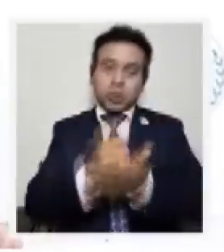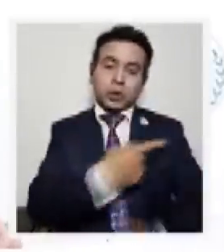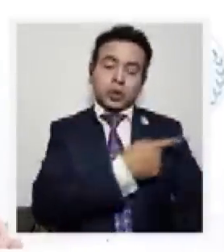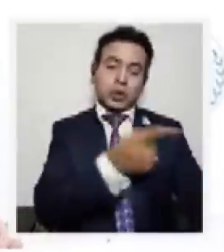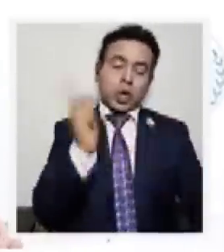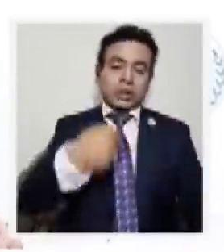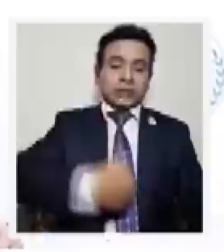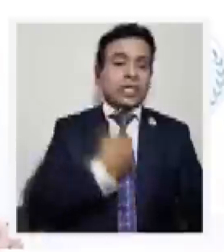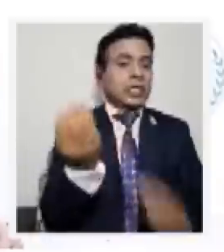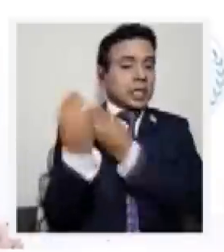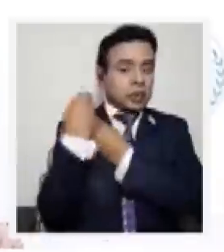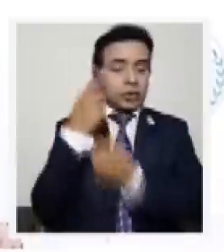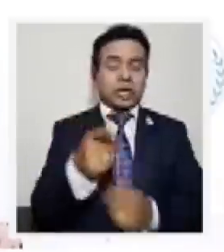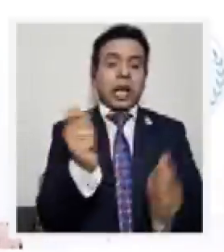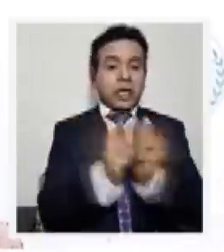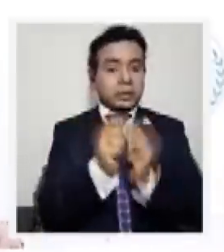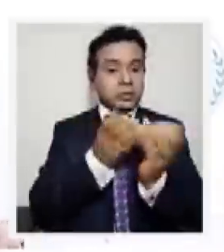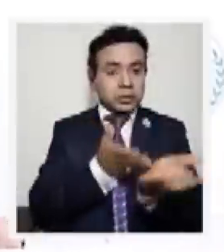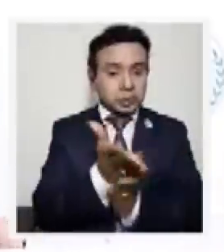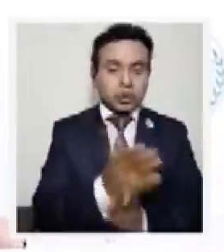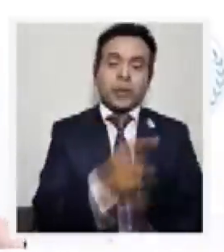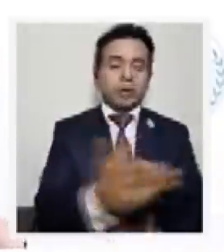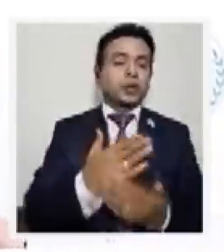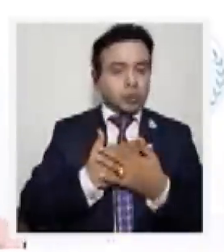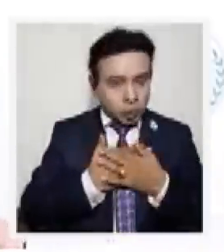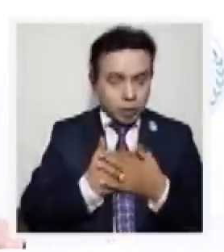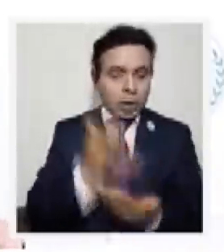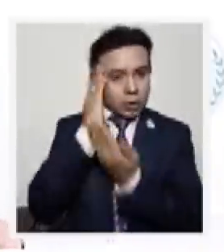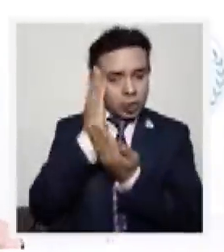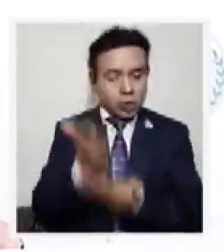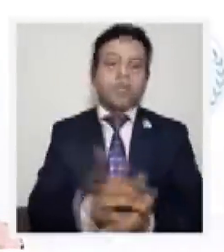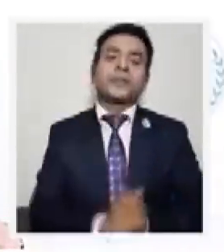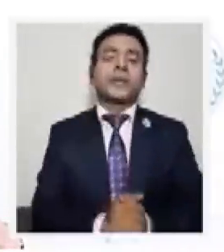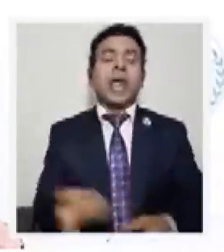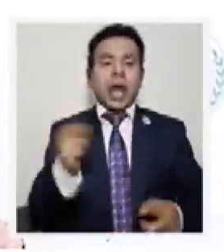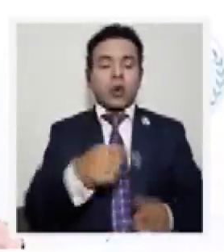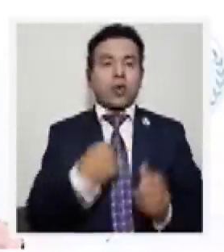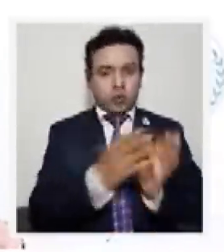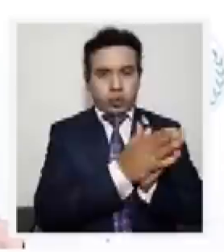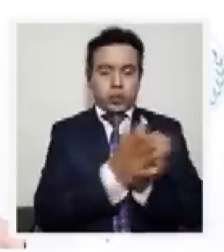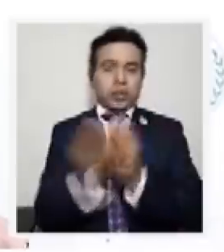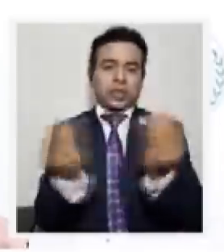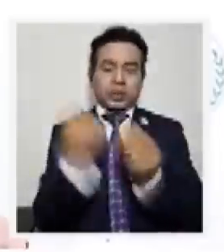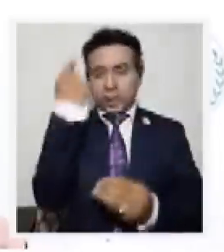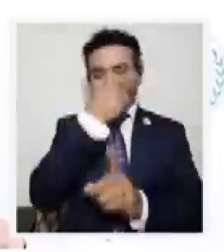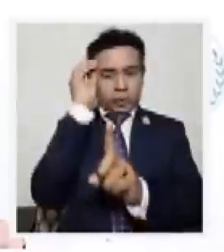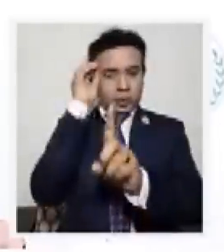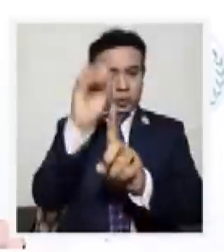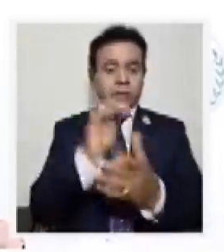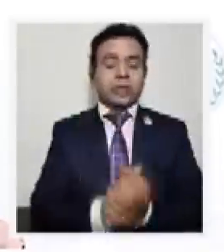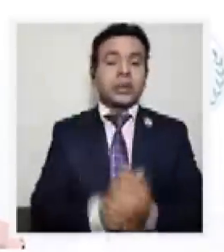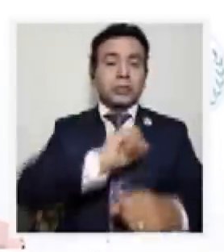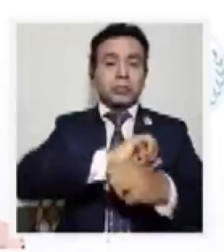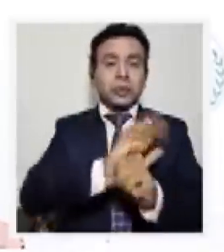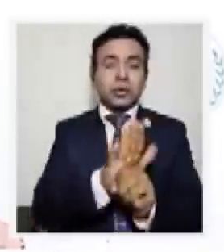এবং মানুষের সেবা দিয়ে যাচ্ছেন, সবার প্রতি কৃতজ্ঞতা এবং শ্রদ্ধা। তবে আরেকটি বিশেষ অনুরোধ জনসাধারণের প্রতি, যারা কোভিড আক্রান্ত